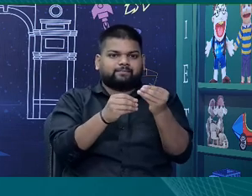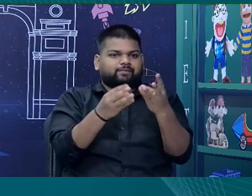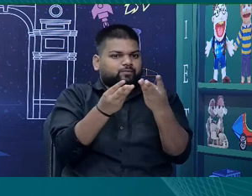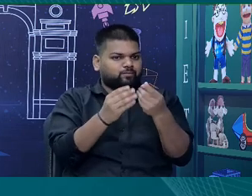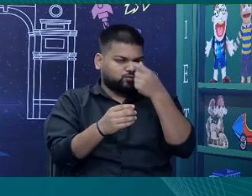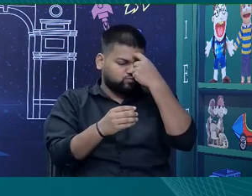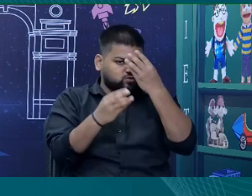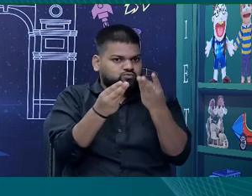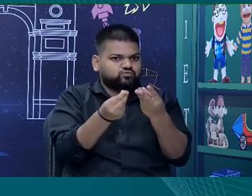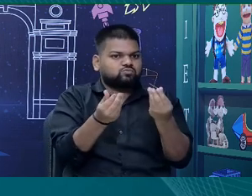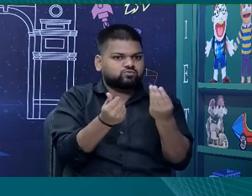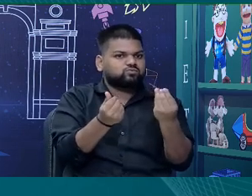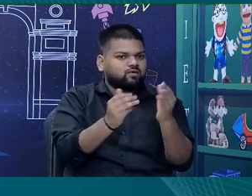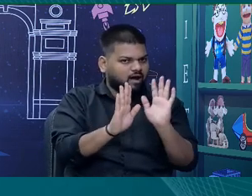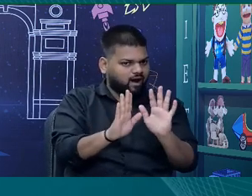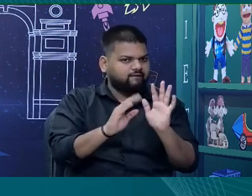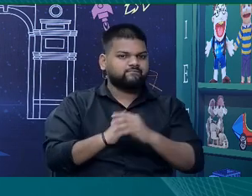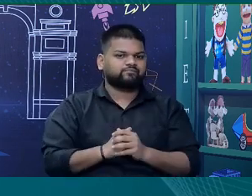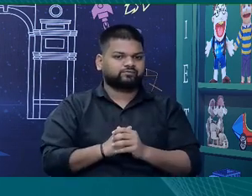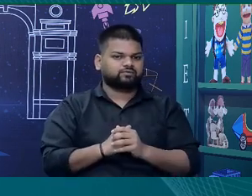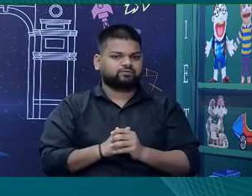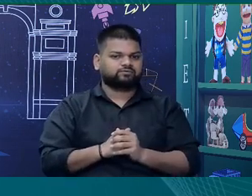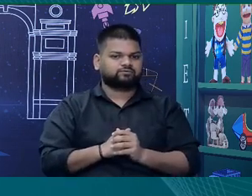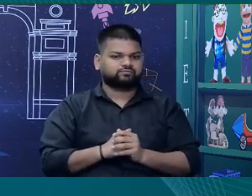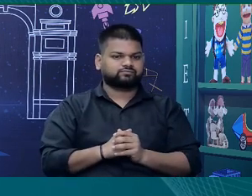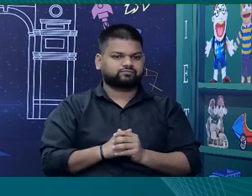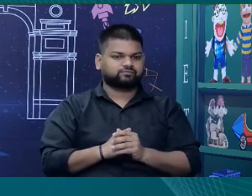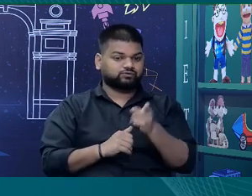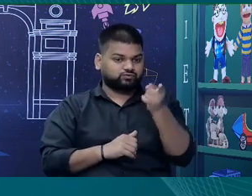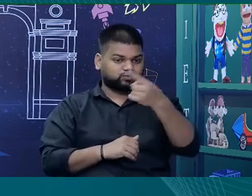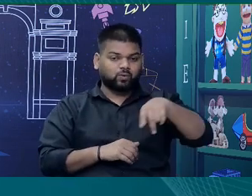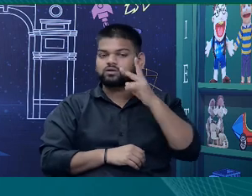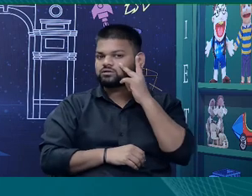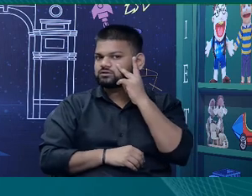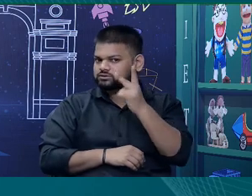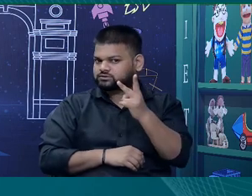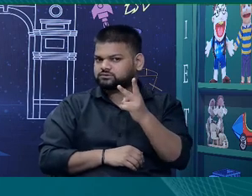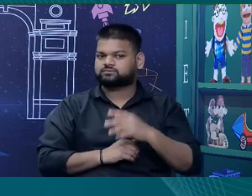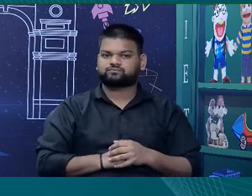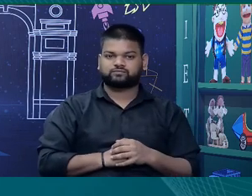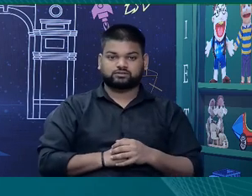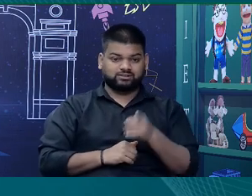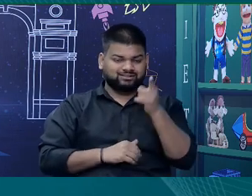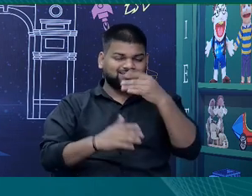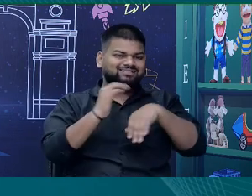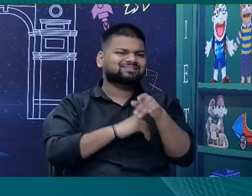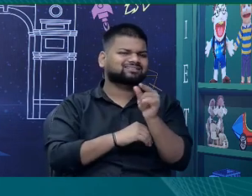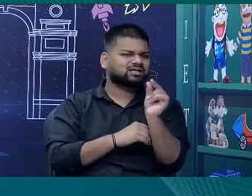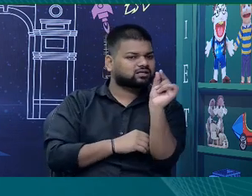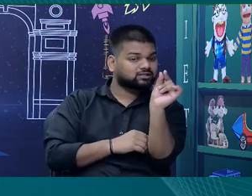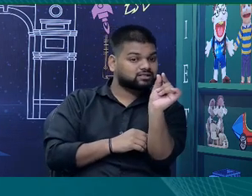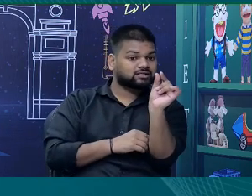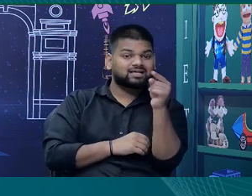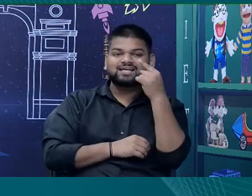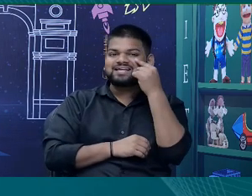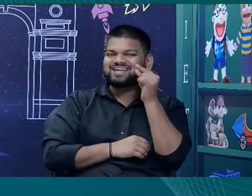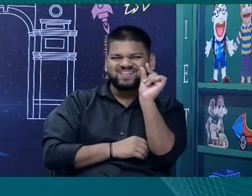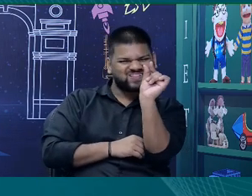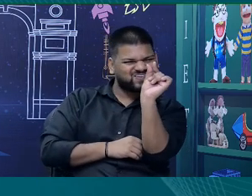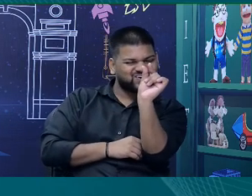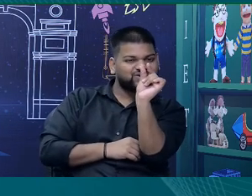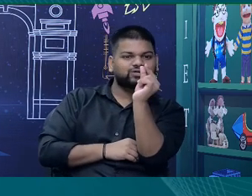व्हाइट होल से जिसमें आप टाइप्स को पट करते हैं दो तरह के टाइप्स होते हैं एक होता है टाइप ए जिसको आप अर्थमैटिक